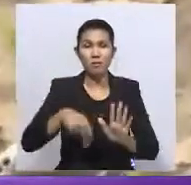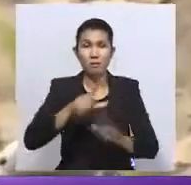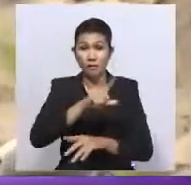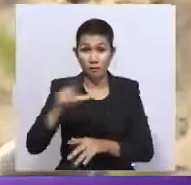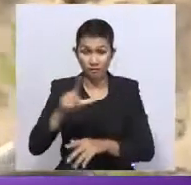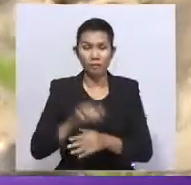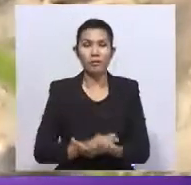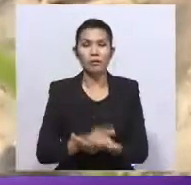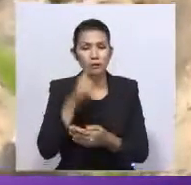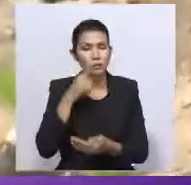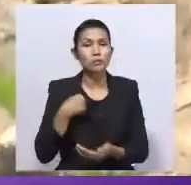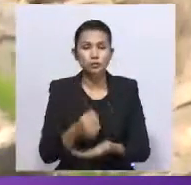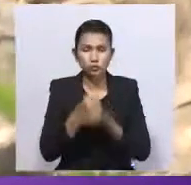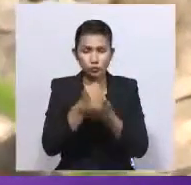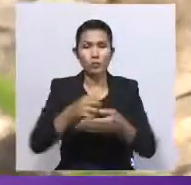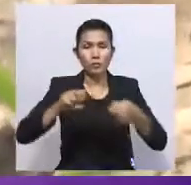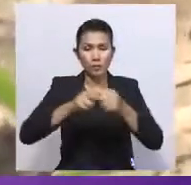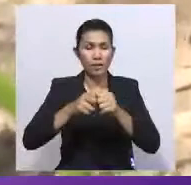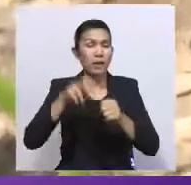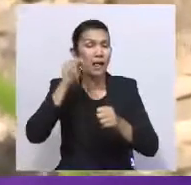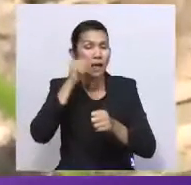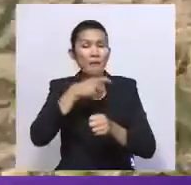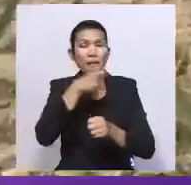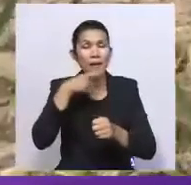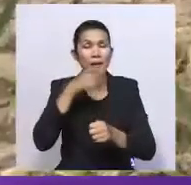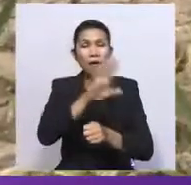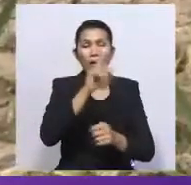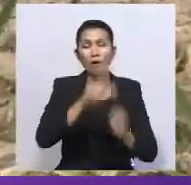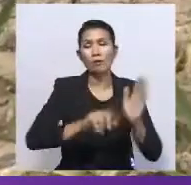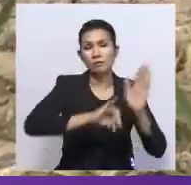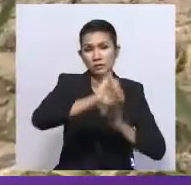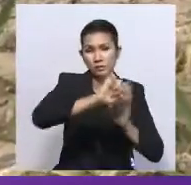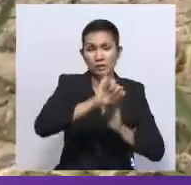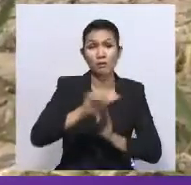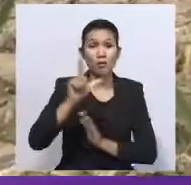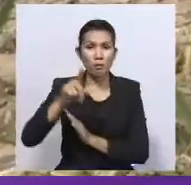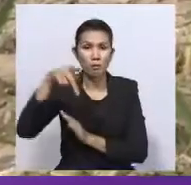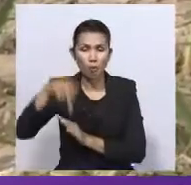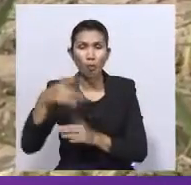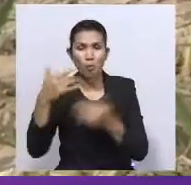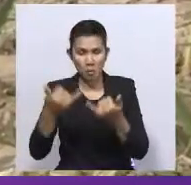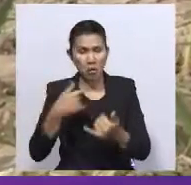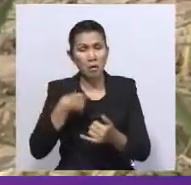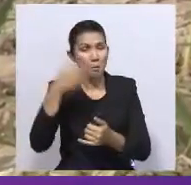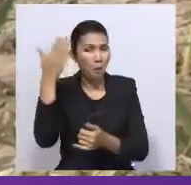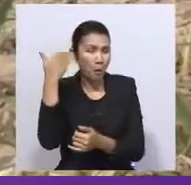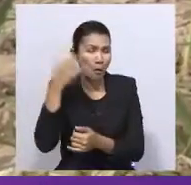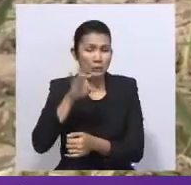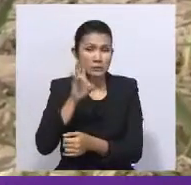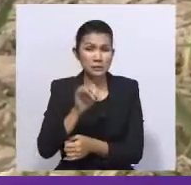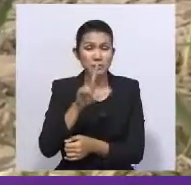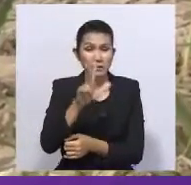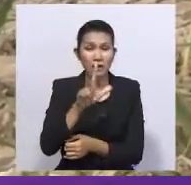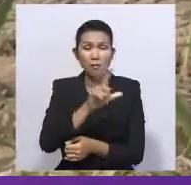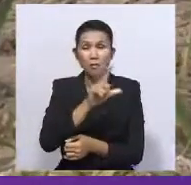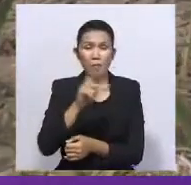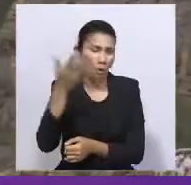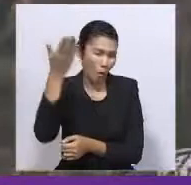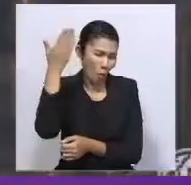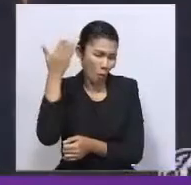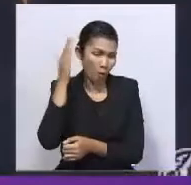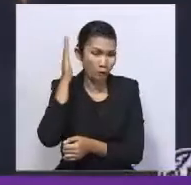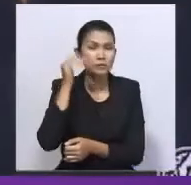ะสอดคล้องกับการแก้ปัญหาขาดแคลนน้ำในพื้นที่จังหวัดเชียงใหม่และลำพูนที่อาจมากถึงกว่า173ล้านลูกบาศก์เมตรในอนา